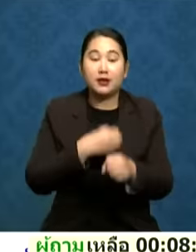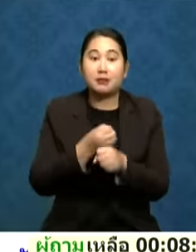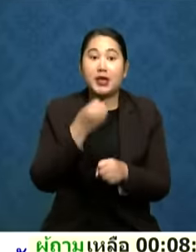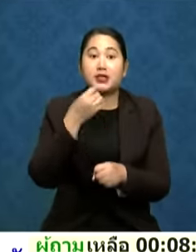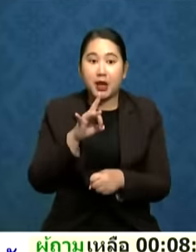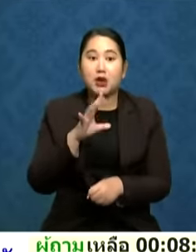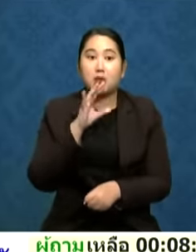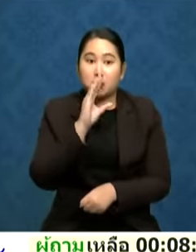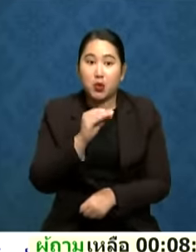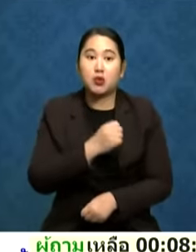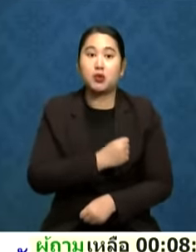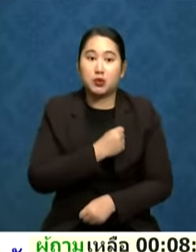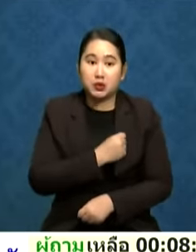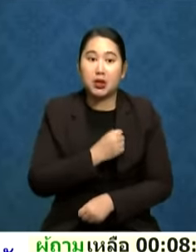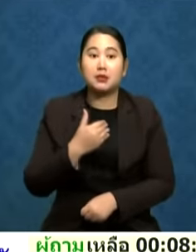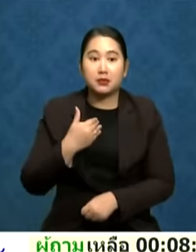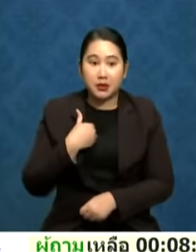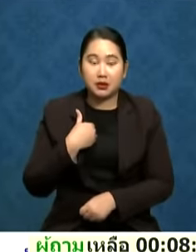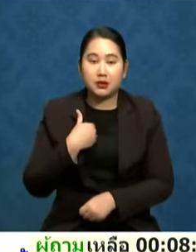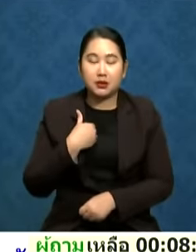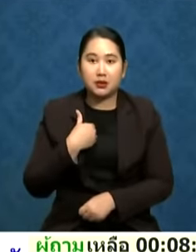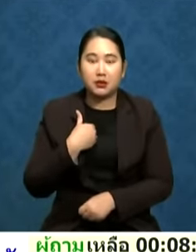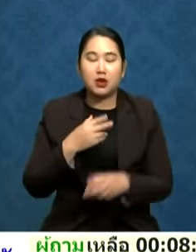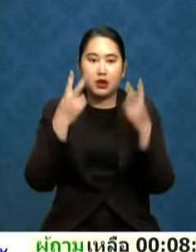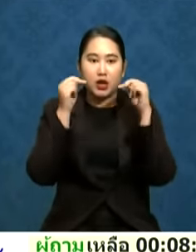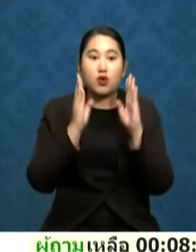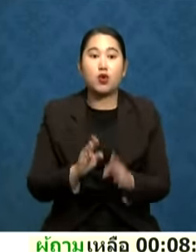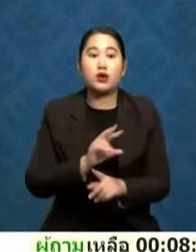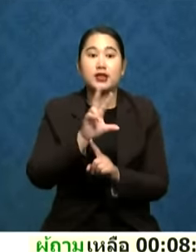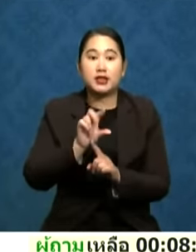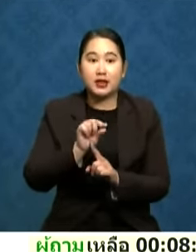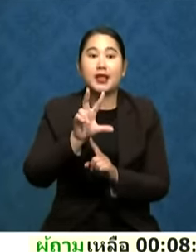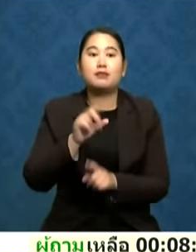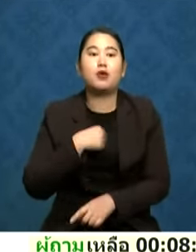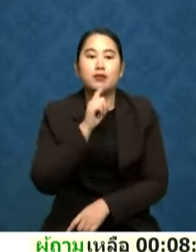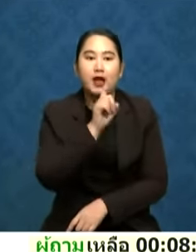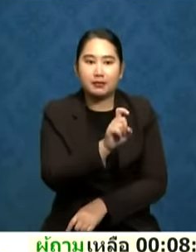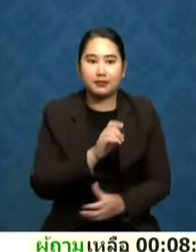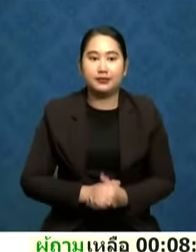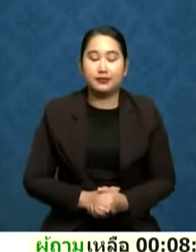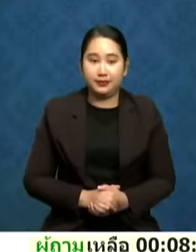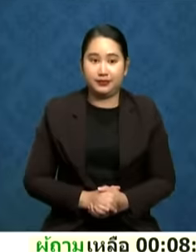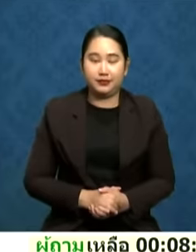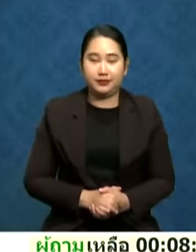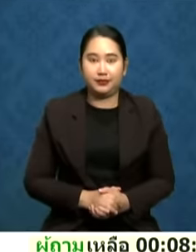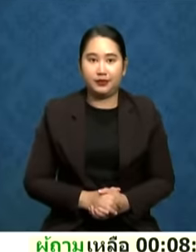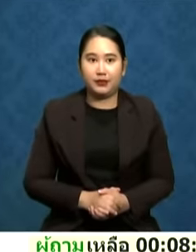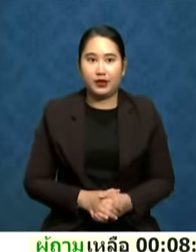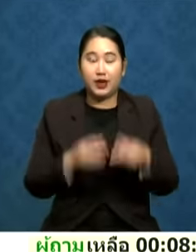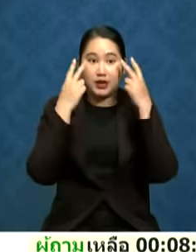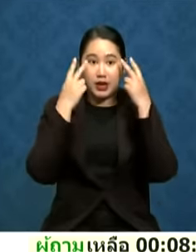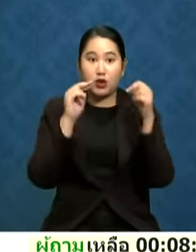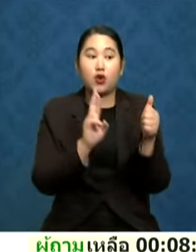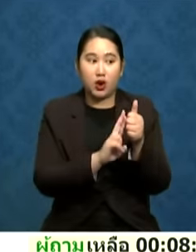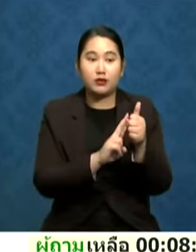ีท่าทีเสียใจ ของอดีตนายกรัฐมุตรีคนที่ 23คำถามกทปทานท่านลองนายกรัฐ